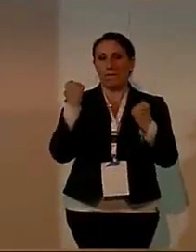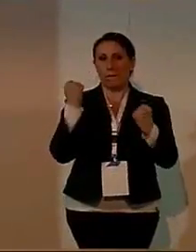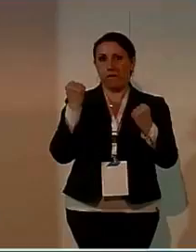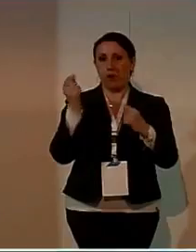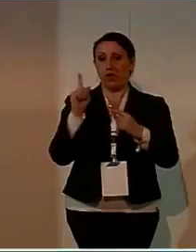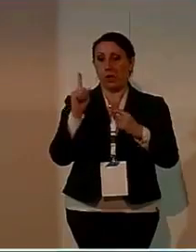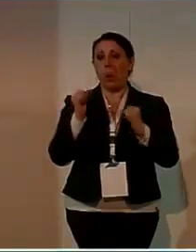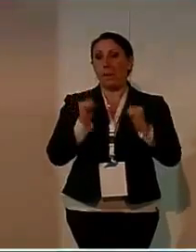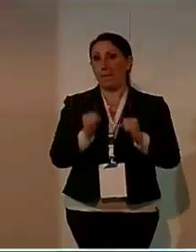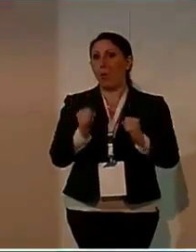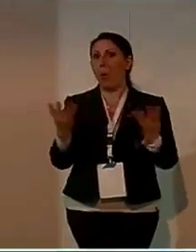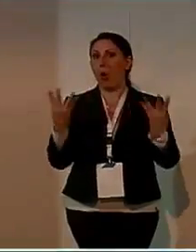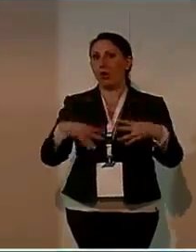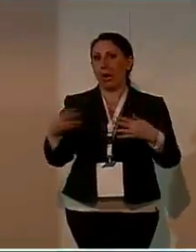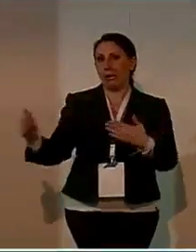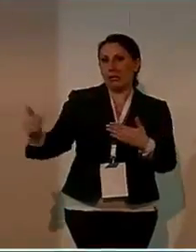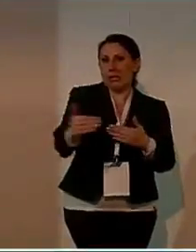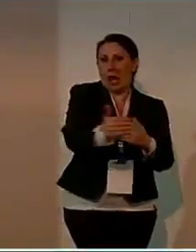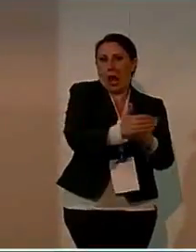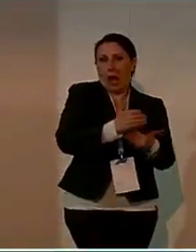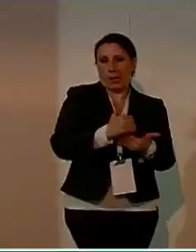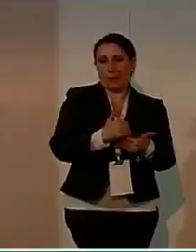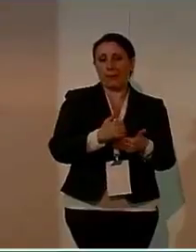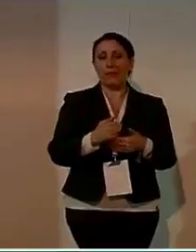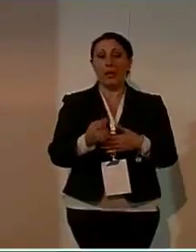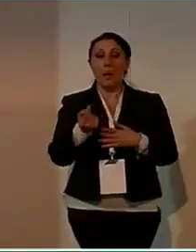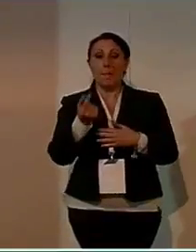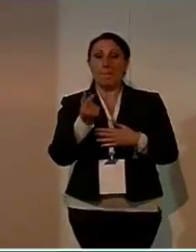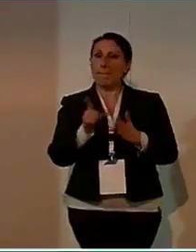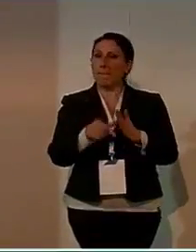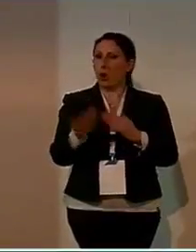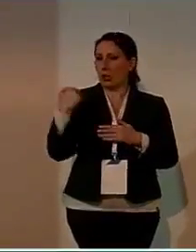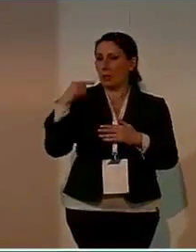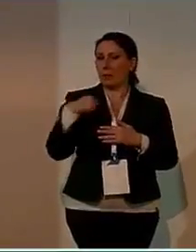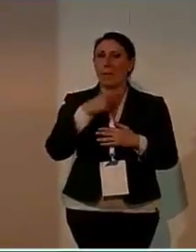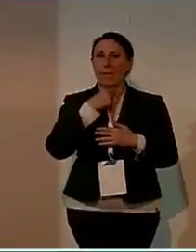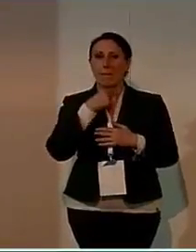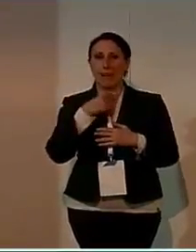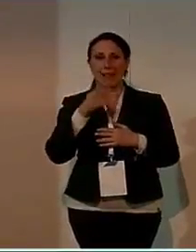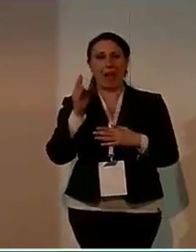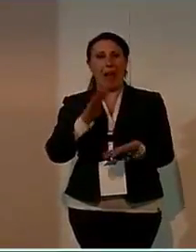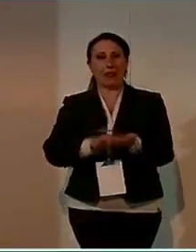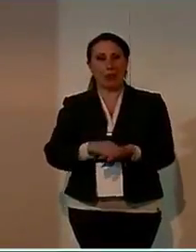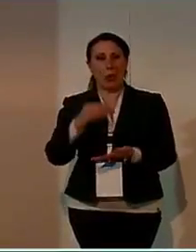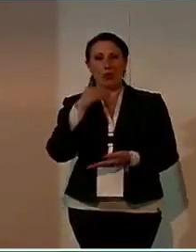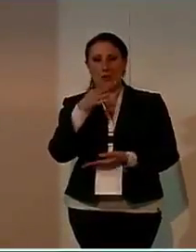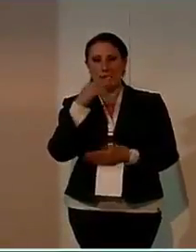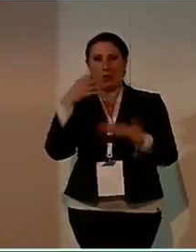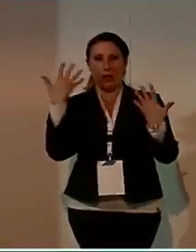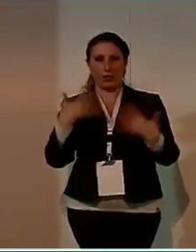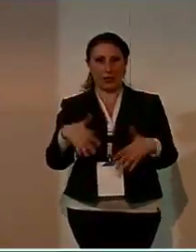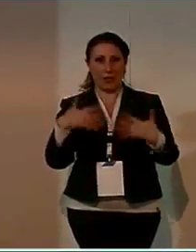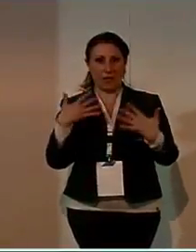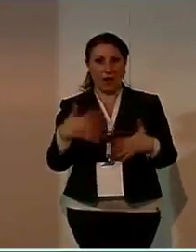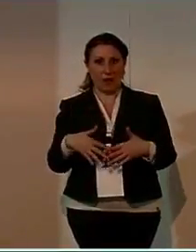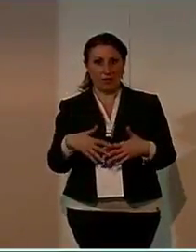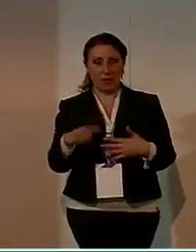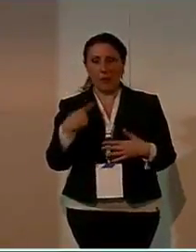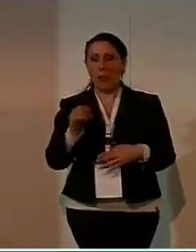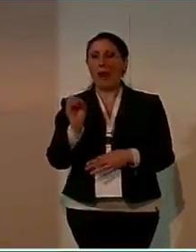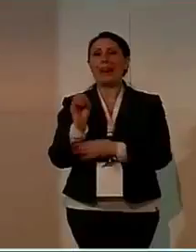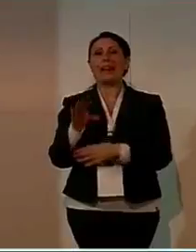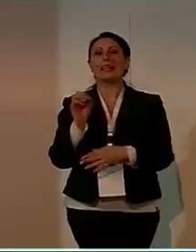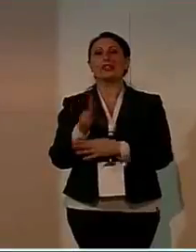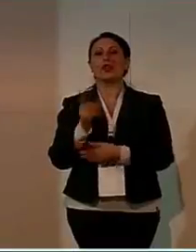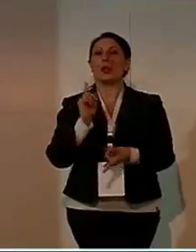organizzare pochi minuti fa donantonio lo ha spiegato da questo microfono con una lezione di politica